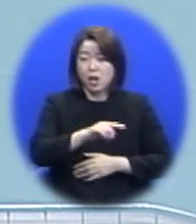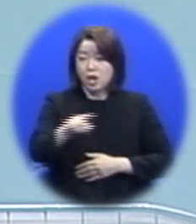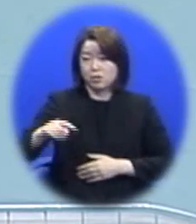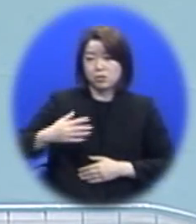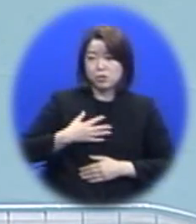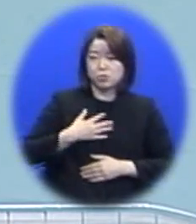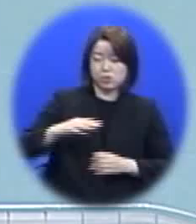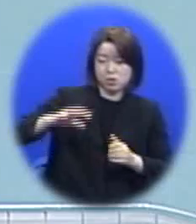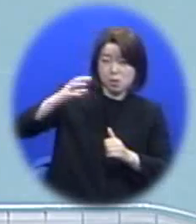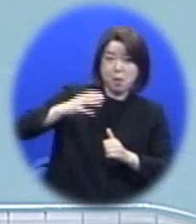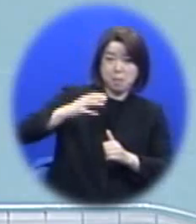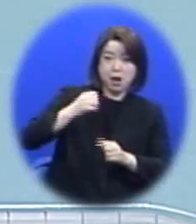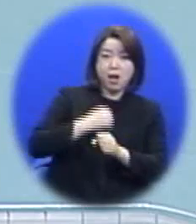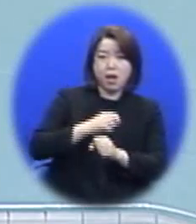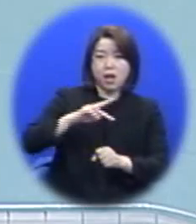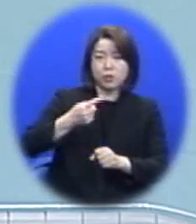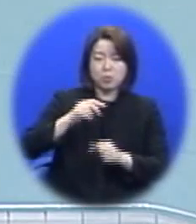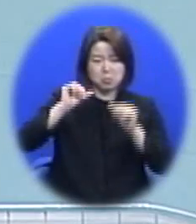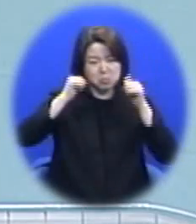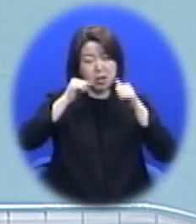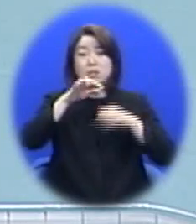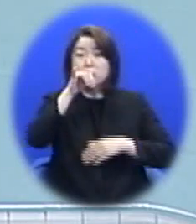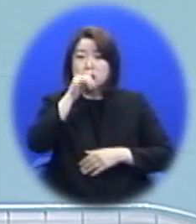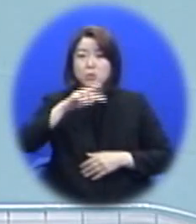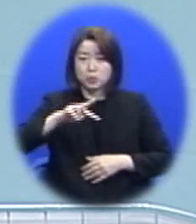핍박할지라도, 그들이 우리를 조롱할지라도